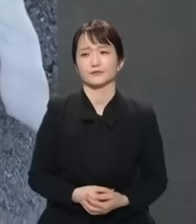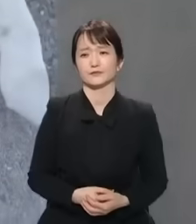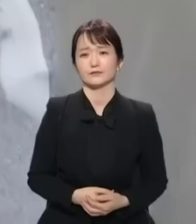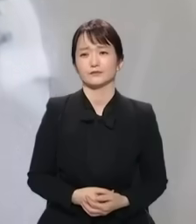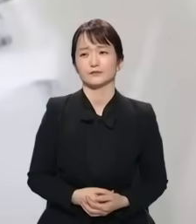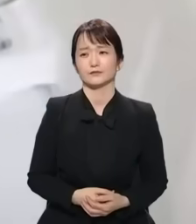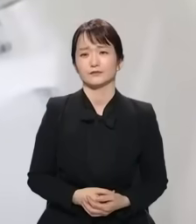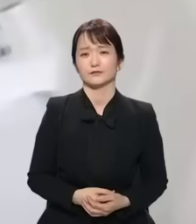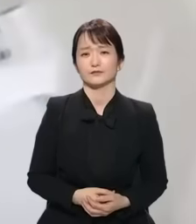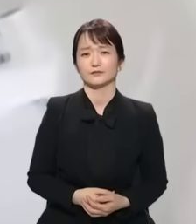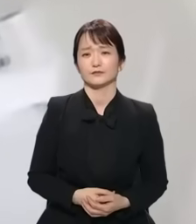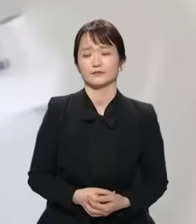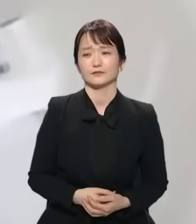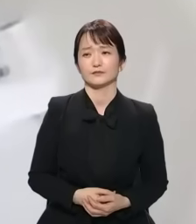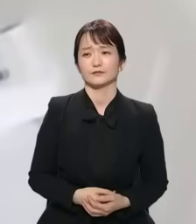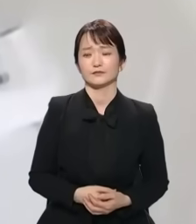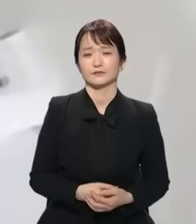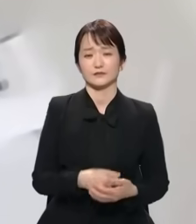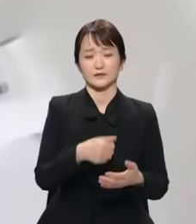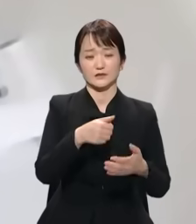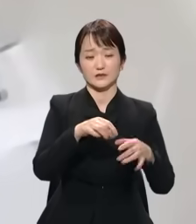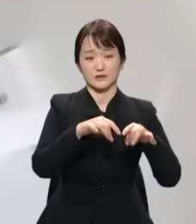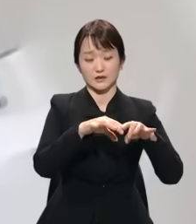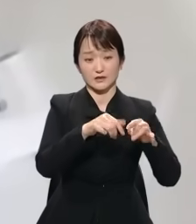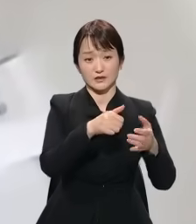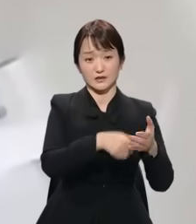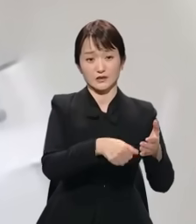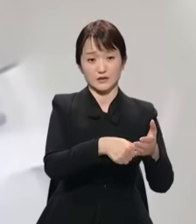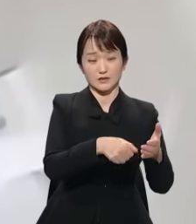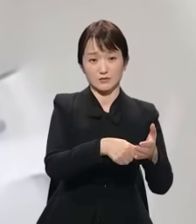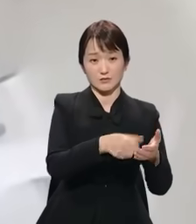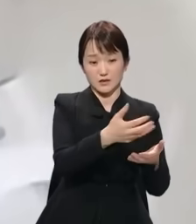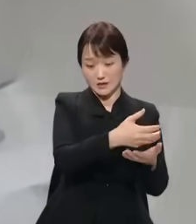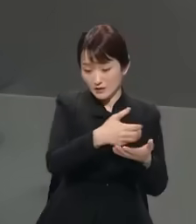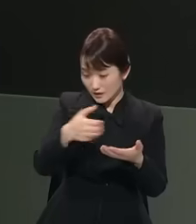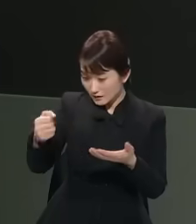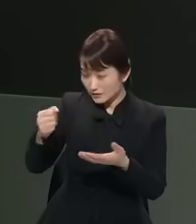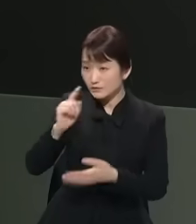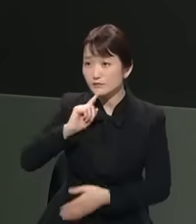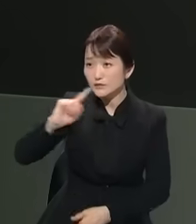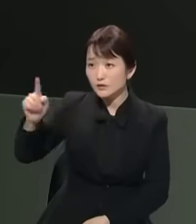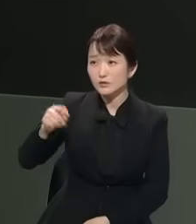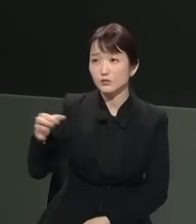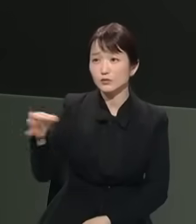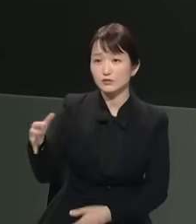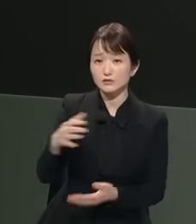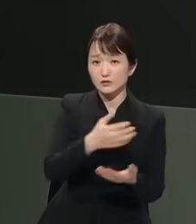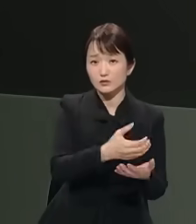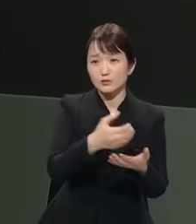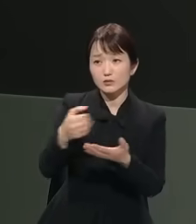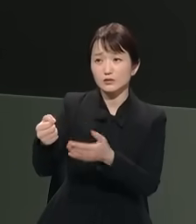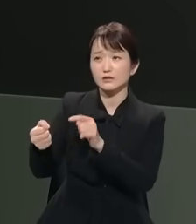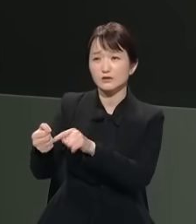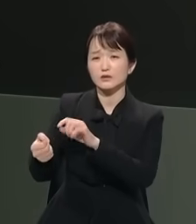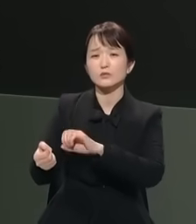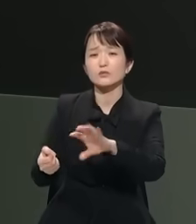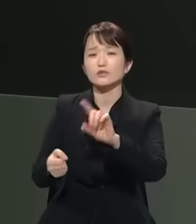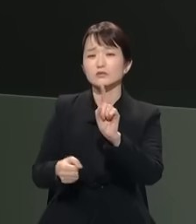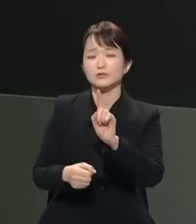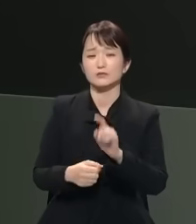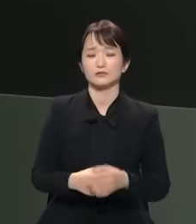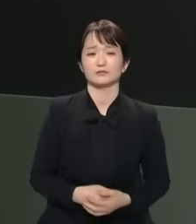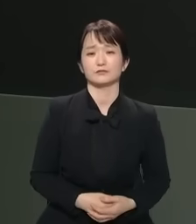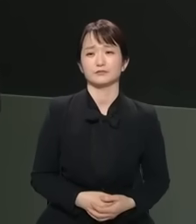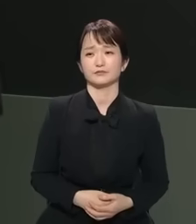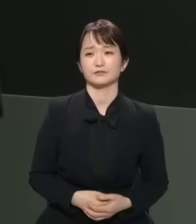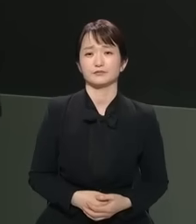그 뭐야 가전제품 수거하는 거기다 연락하면 다 그냥 공짜로 수거해 가는데 저걸 또 버려 또. 자,